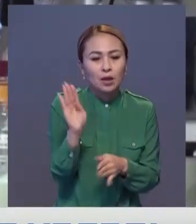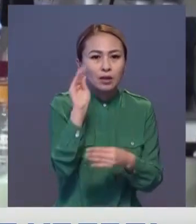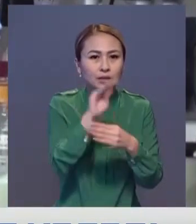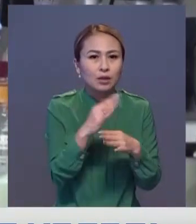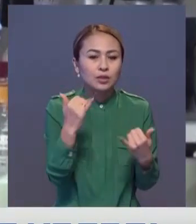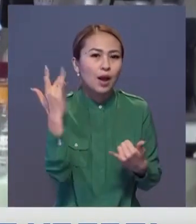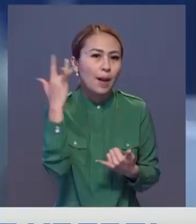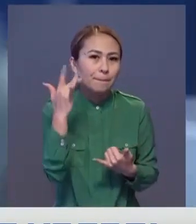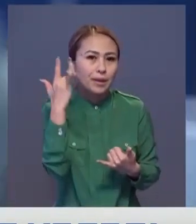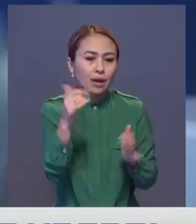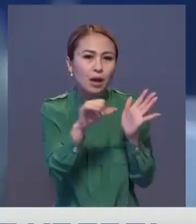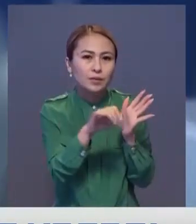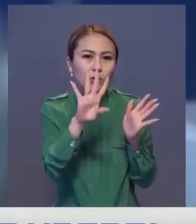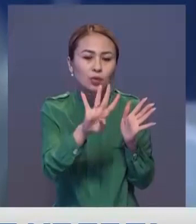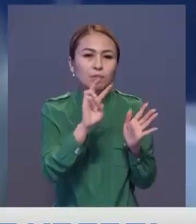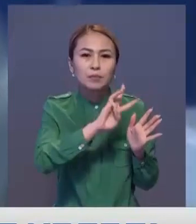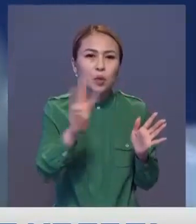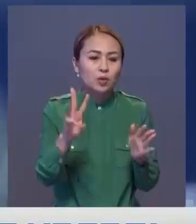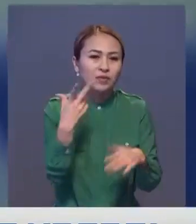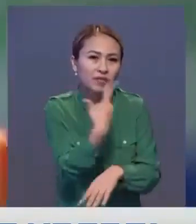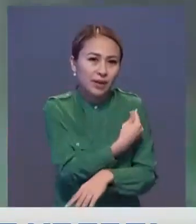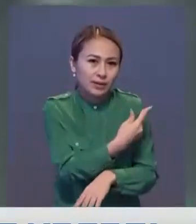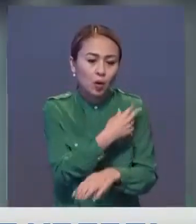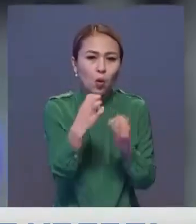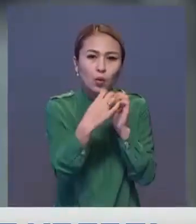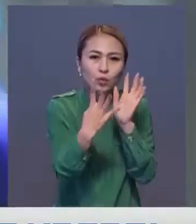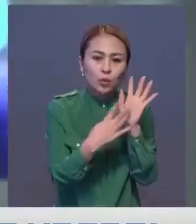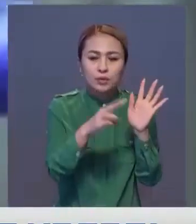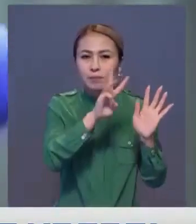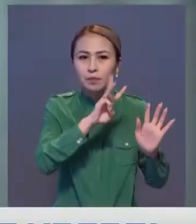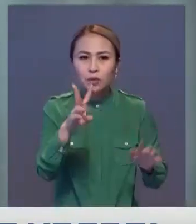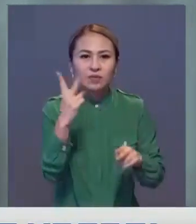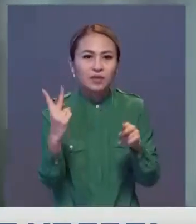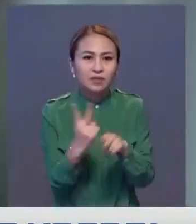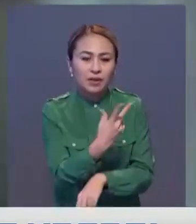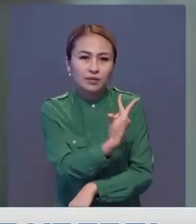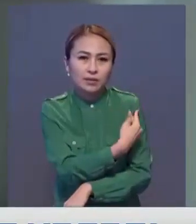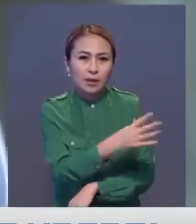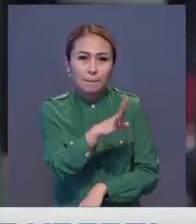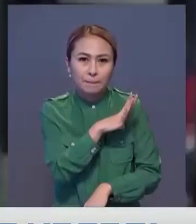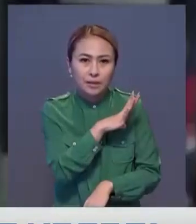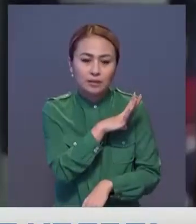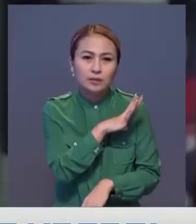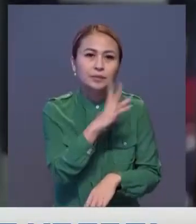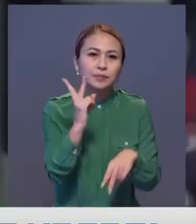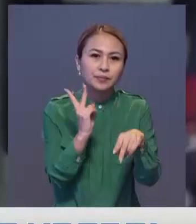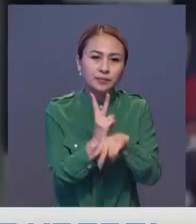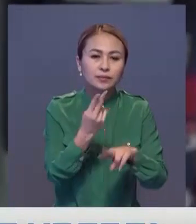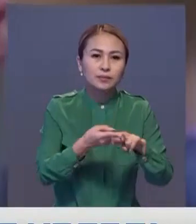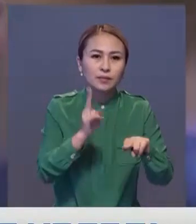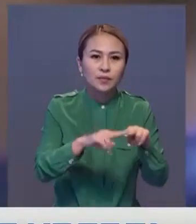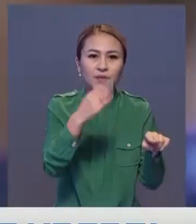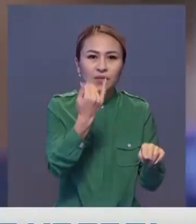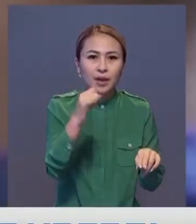дейін америкалықтардың 64 миллионы вакциналанып, оның 19 миллионы екпені екі рет қабылдағандар. Екі рет дейтініміз Pfizer